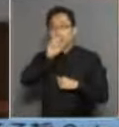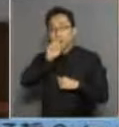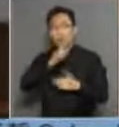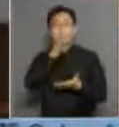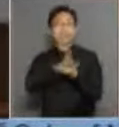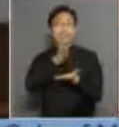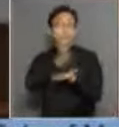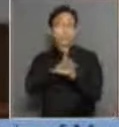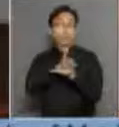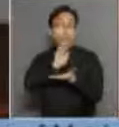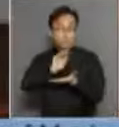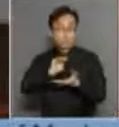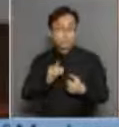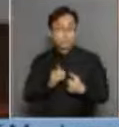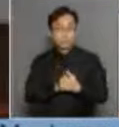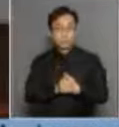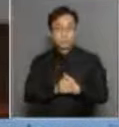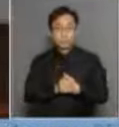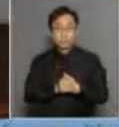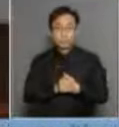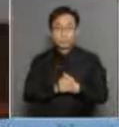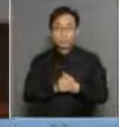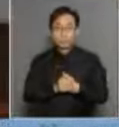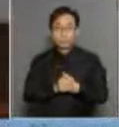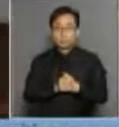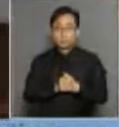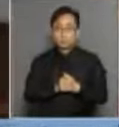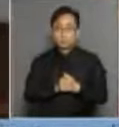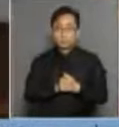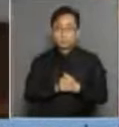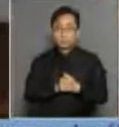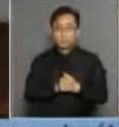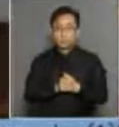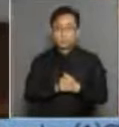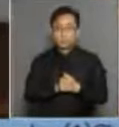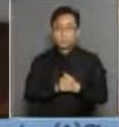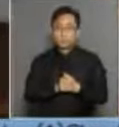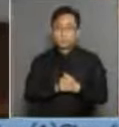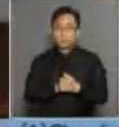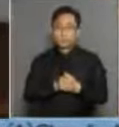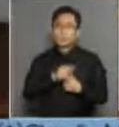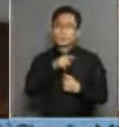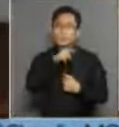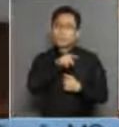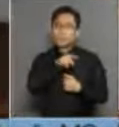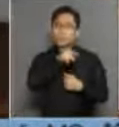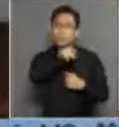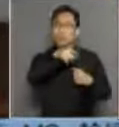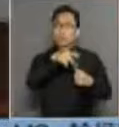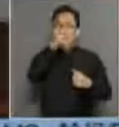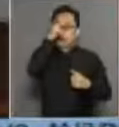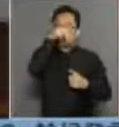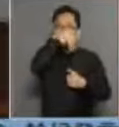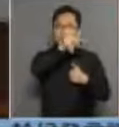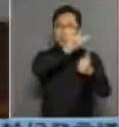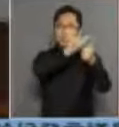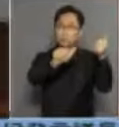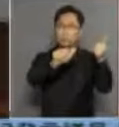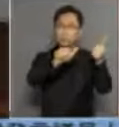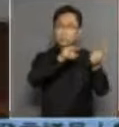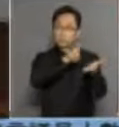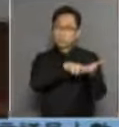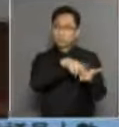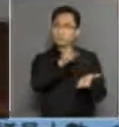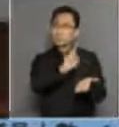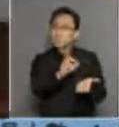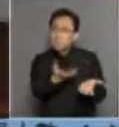嘅言論，係嘛？市民，我哋点相信呢一个团队呢？系咪？我哋